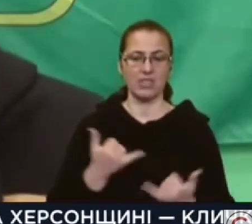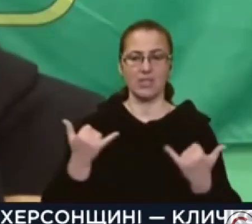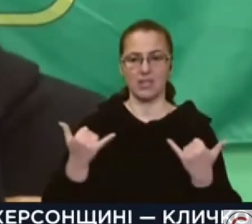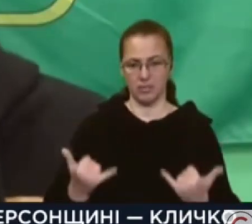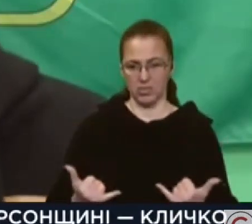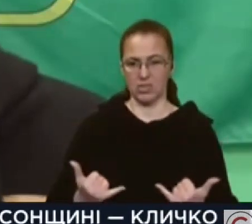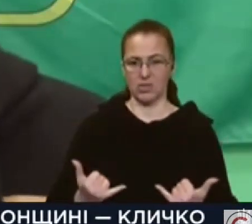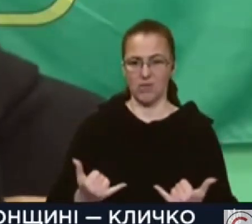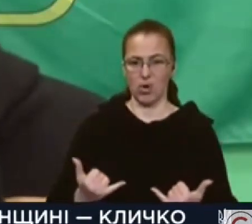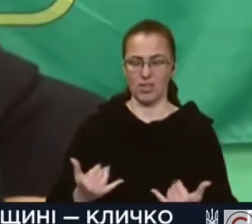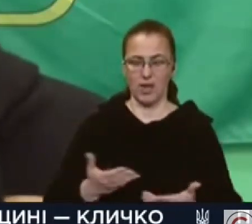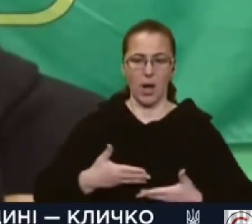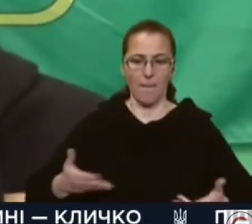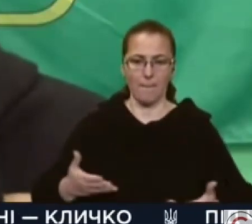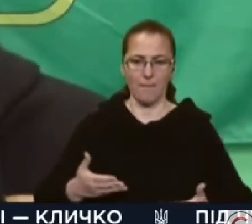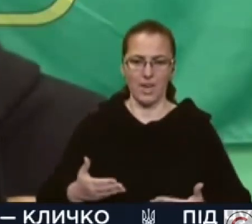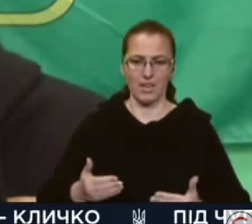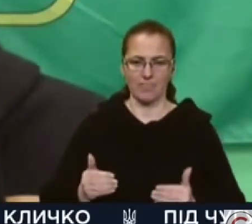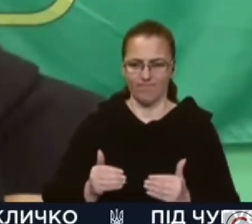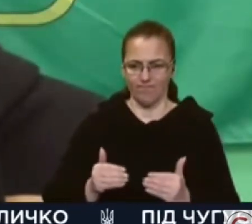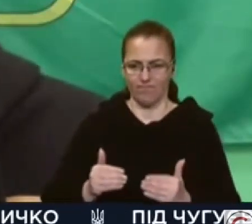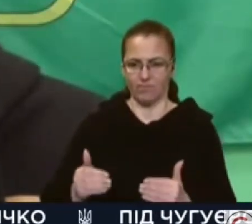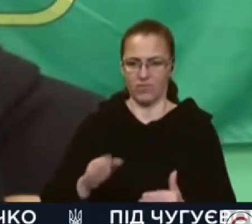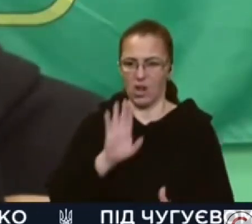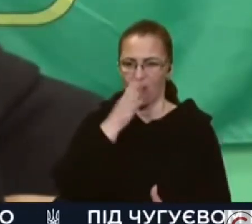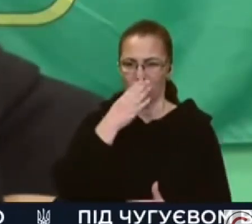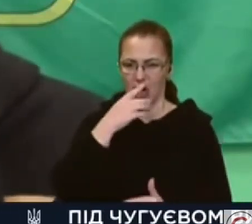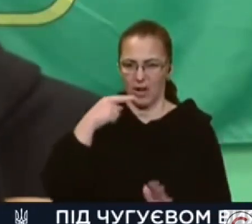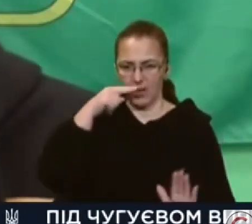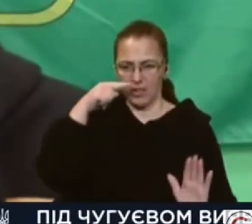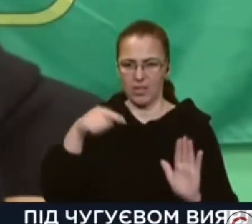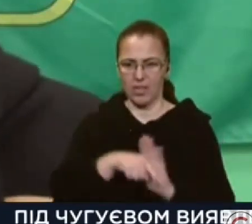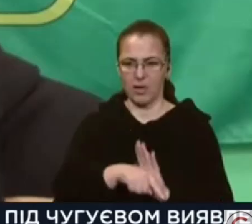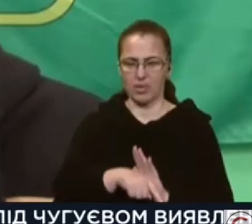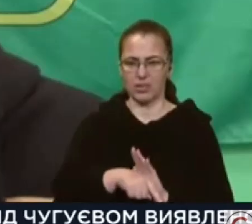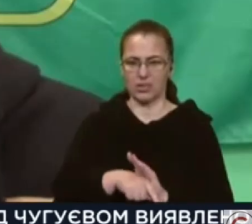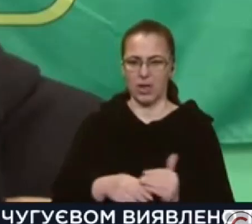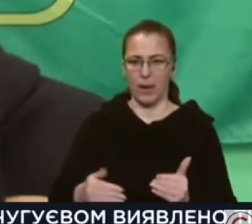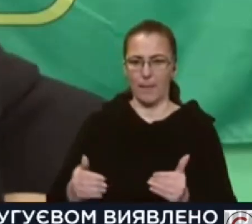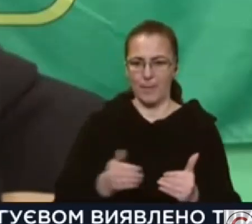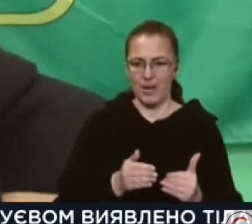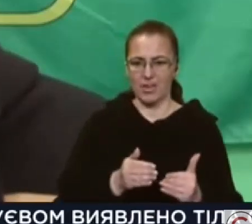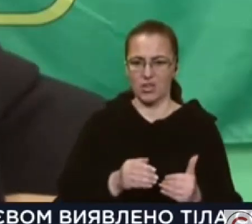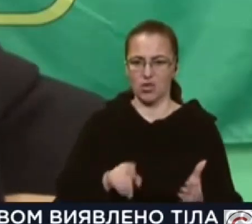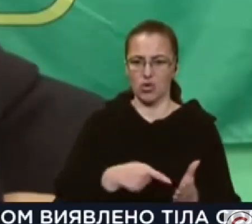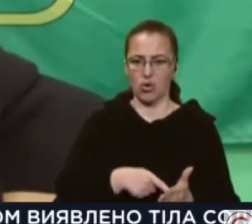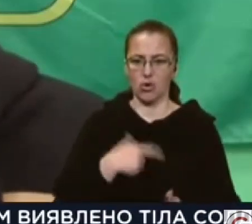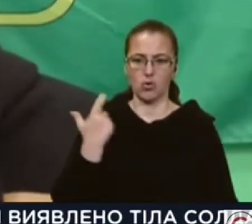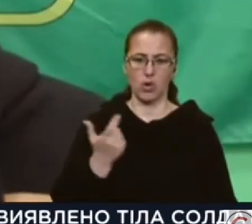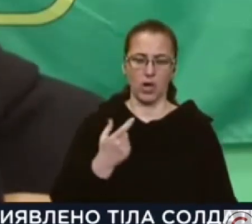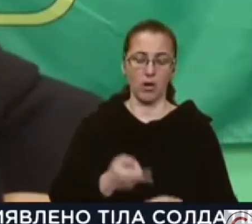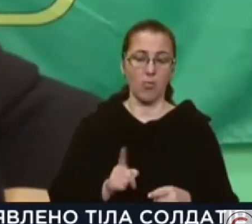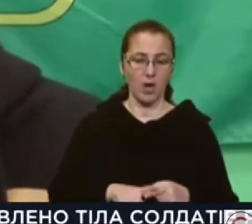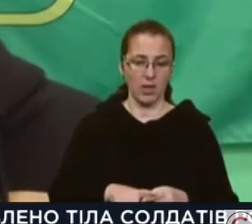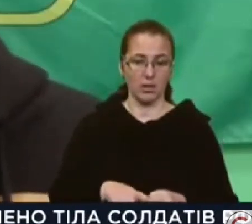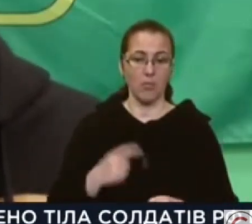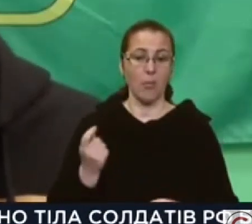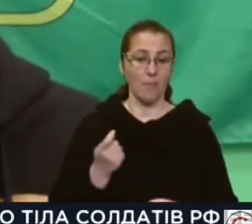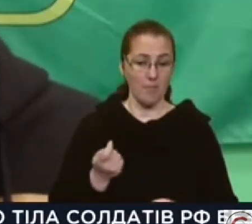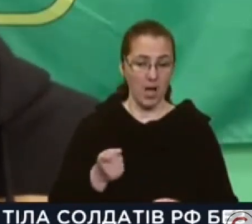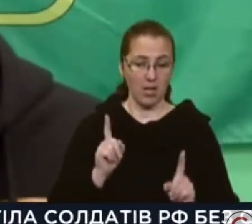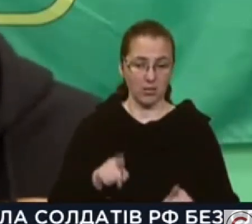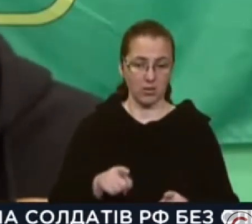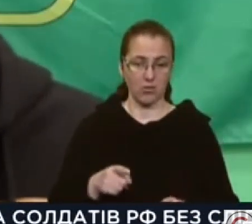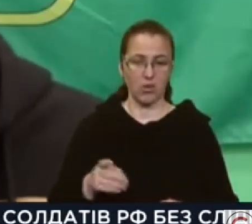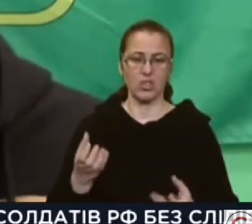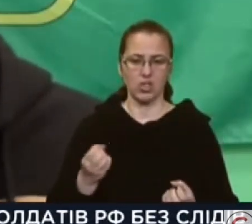сегодня мы ни на метр враг не продвинулся ближе к городу Харькову. Поэтому, мало того,